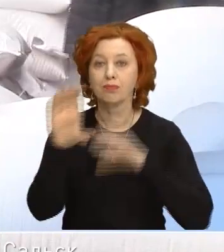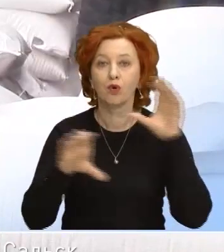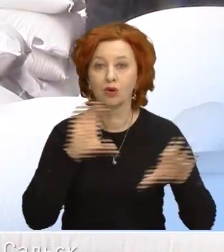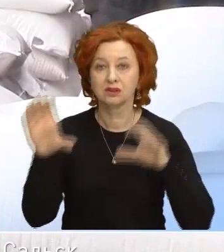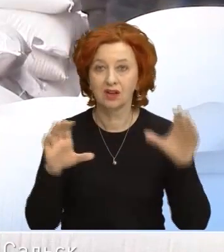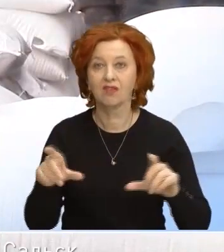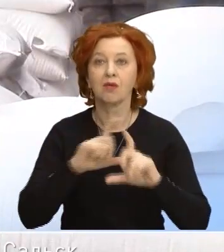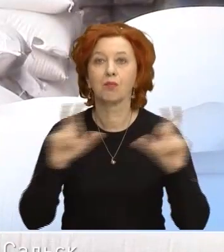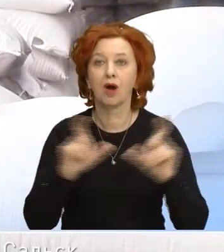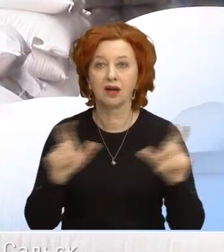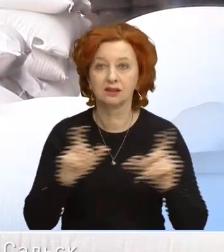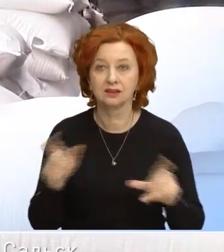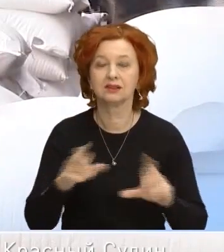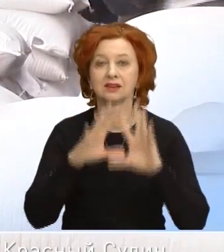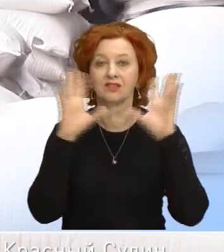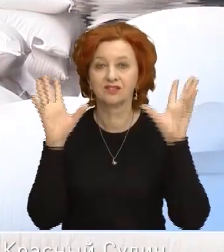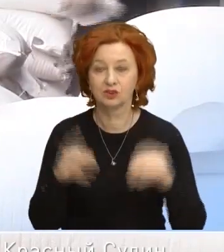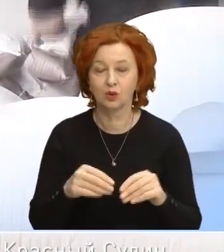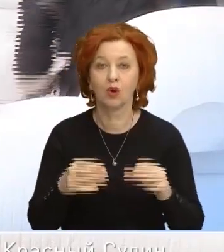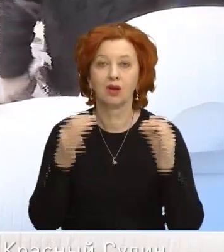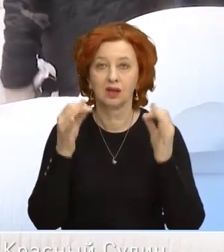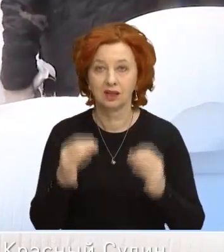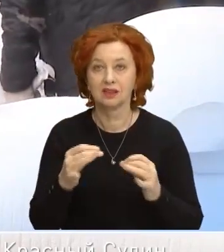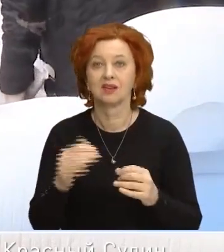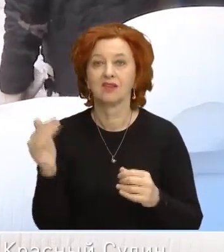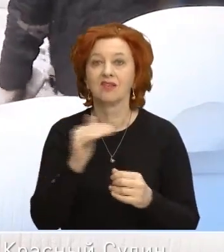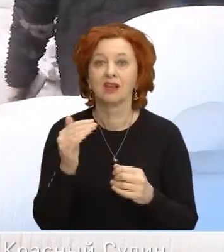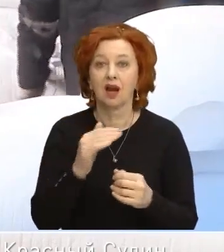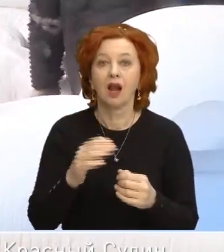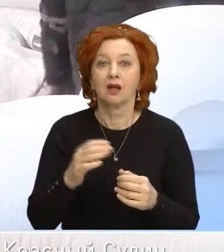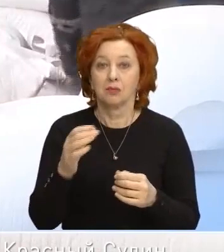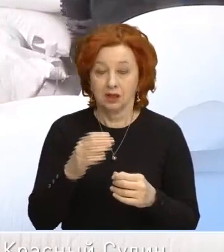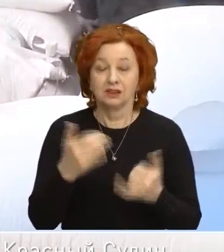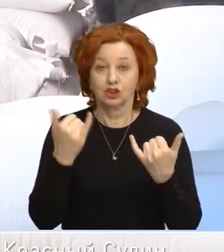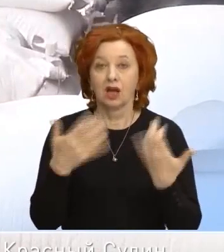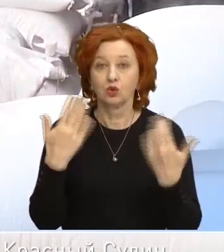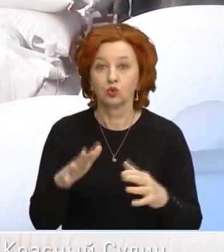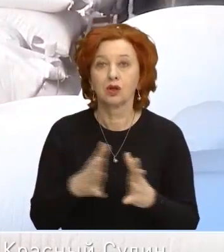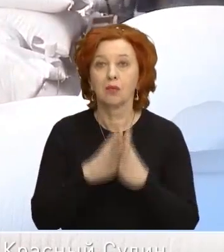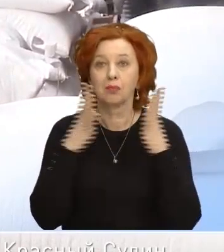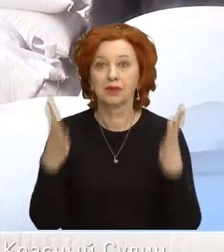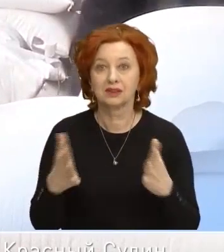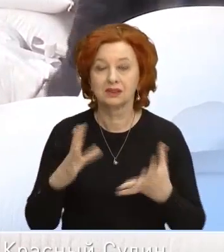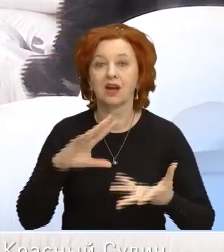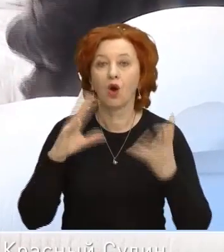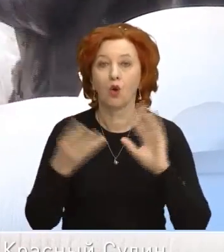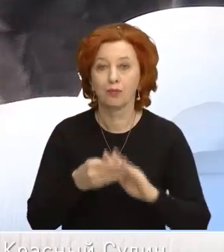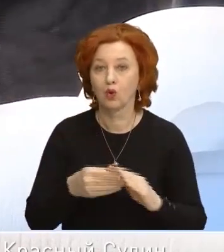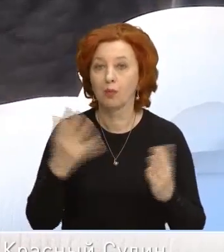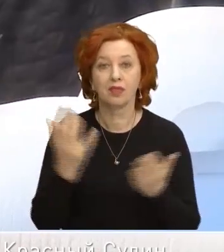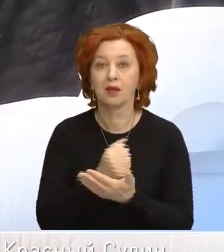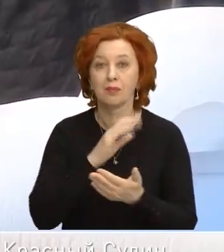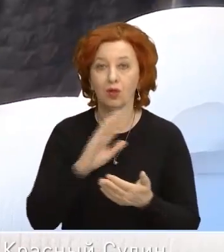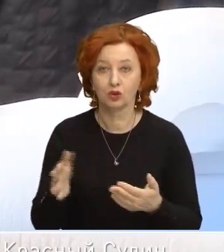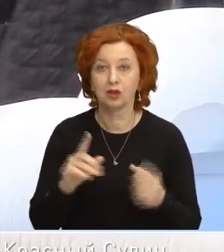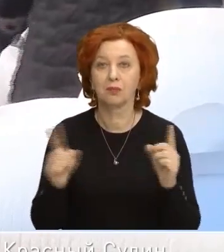региональные магазины и на локальные сети. С федеральными сетями быстро увеличить объемы не получается,